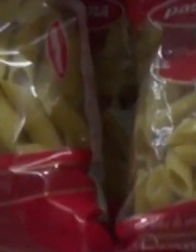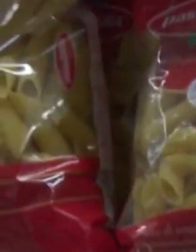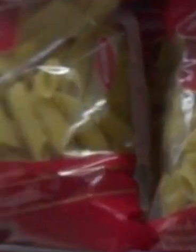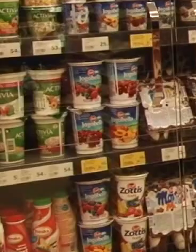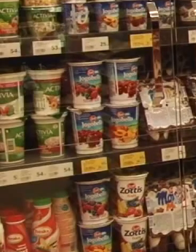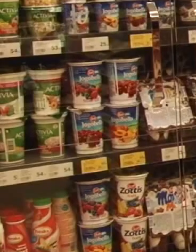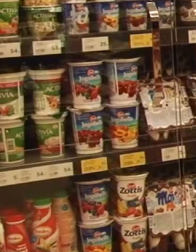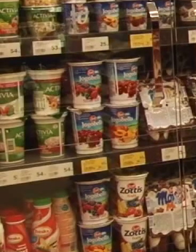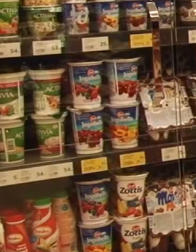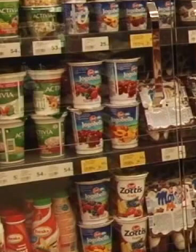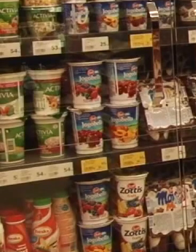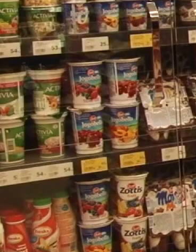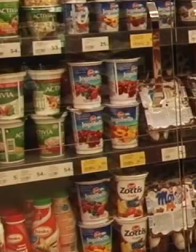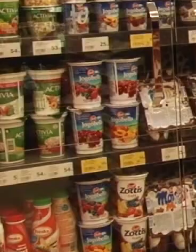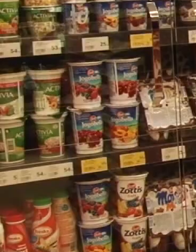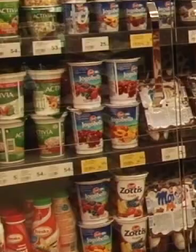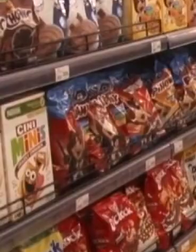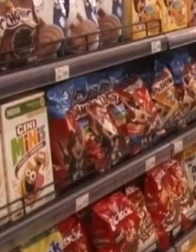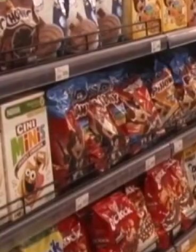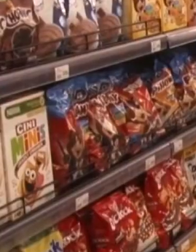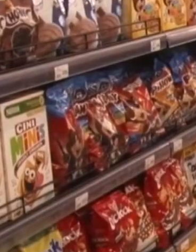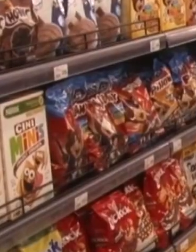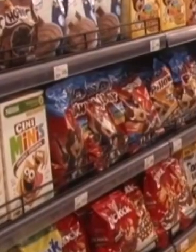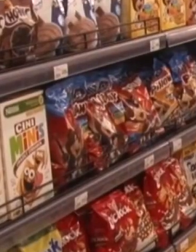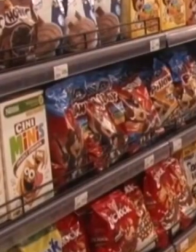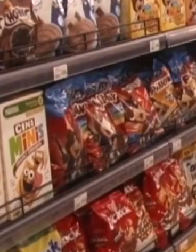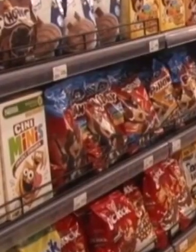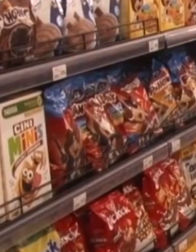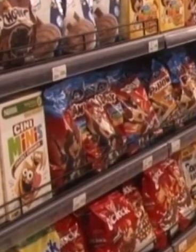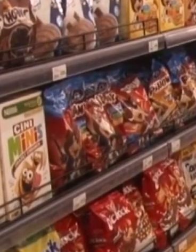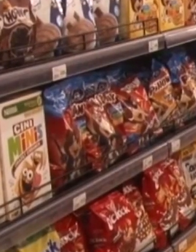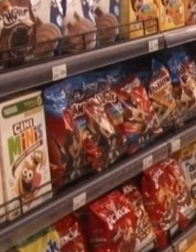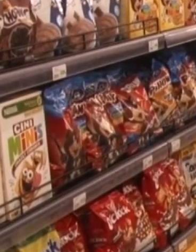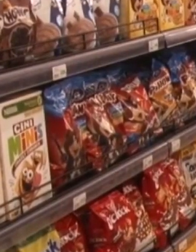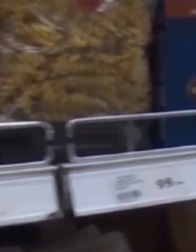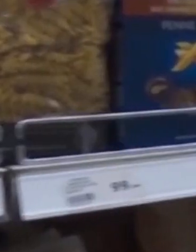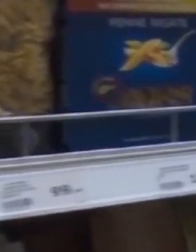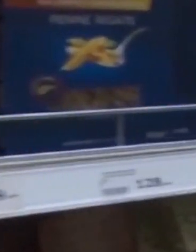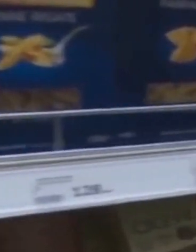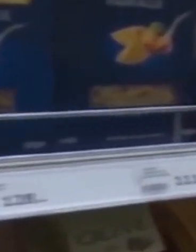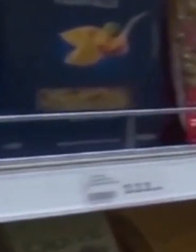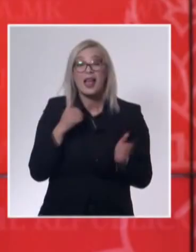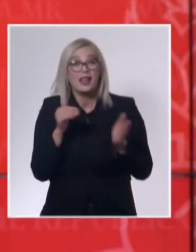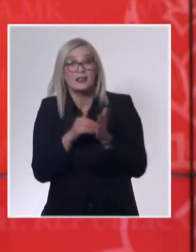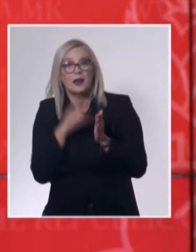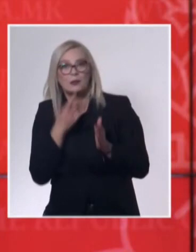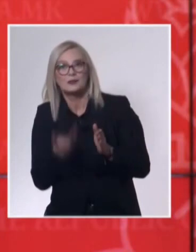Siç njofton Kovacevski, produktet e qumështit do të lirohen për 10%, ndërsa makaronat për